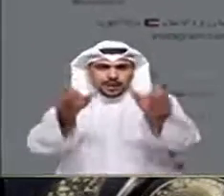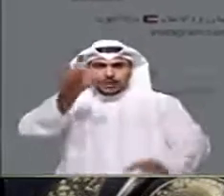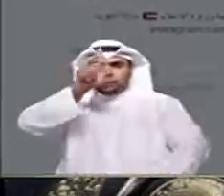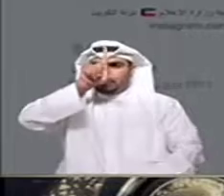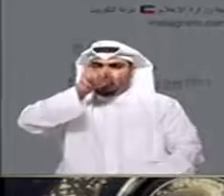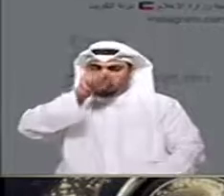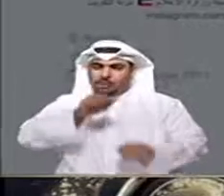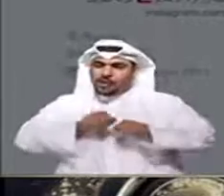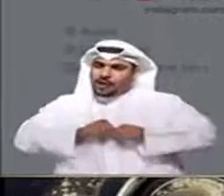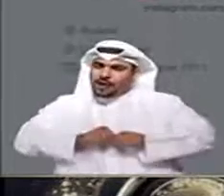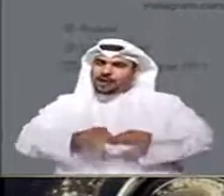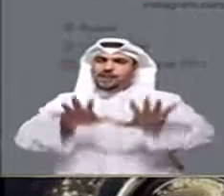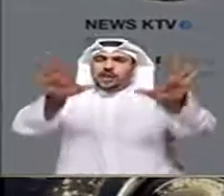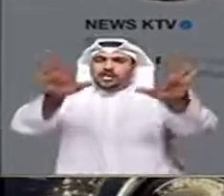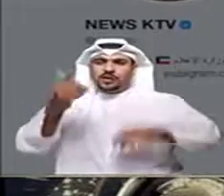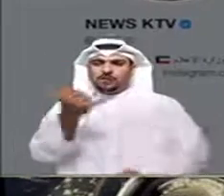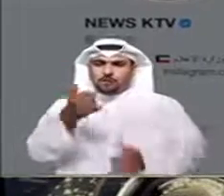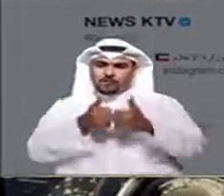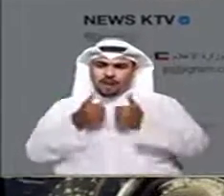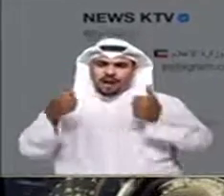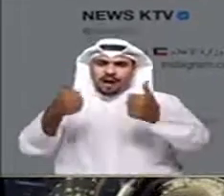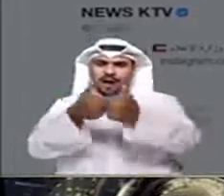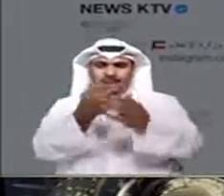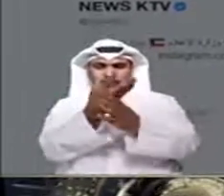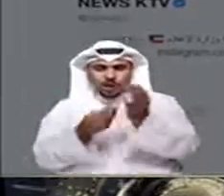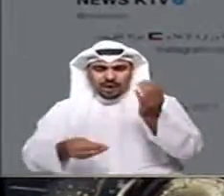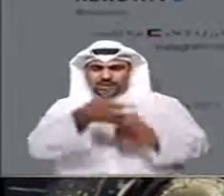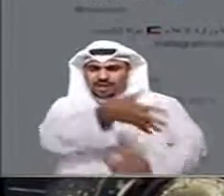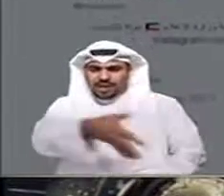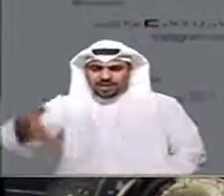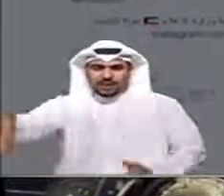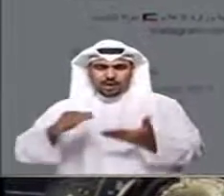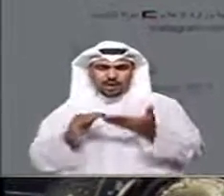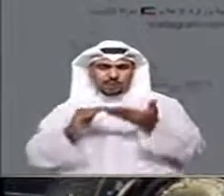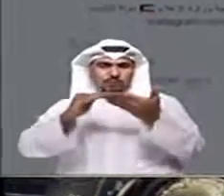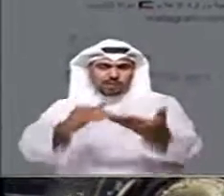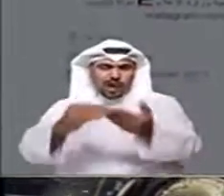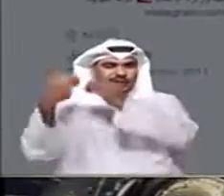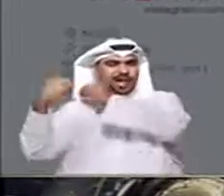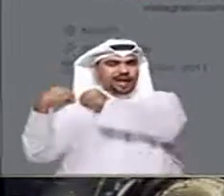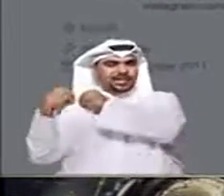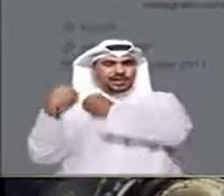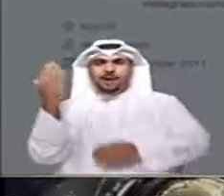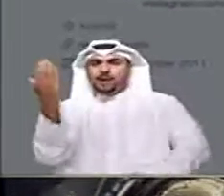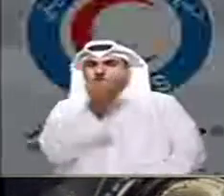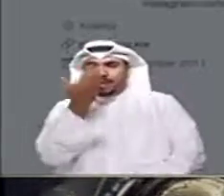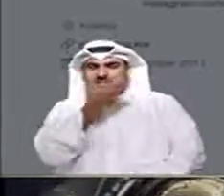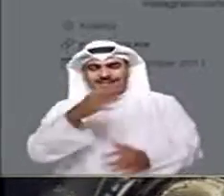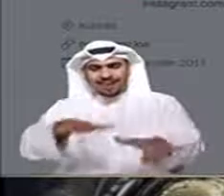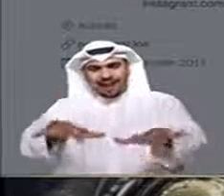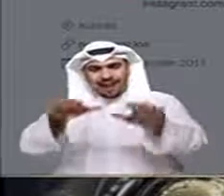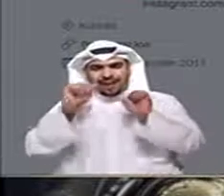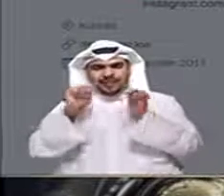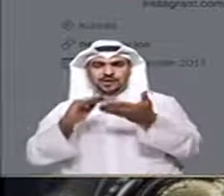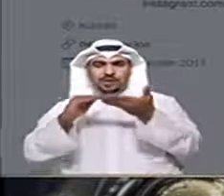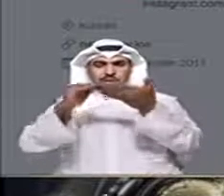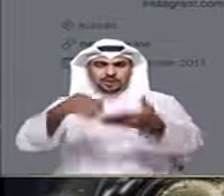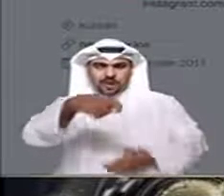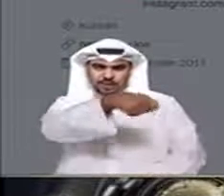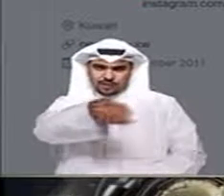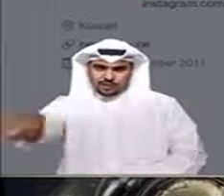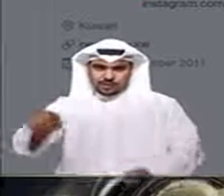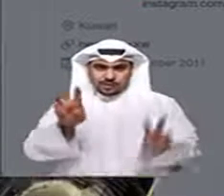الإنسانية. وللمشاركة ودعم الحملة يمكنكم التبرع من خلال الموقع الإلكتروني لجمعية الهلال الأحمر الكويتي الظاهر